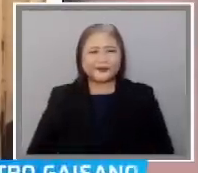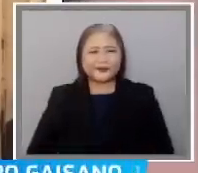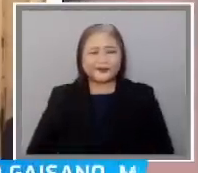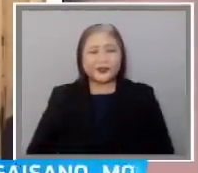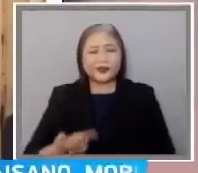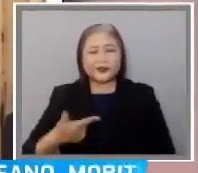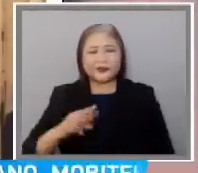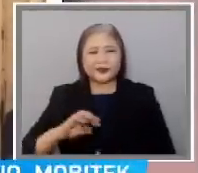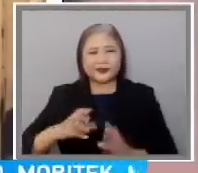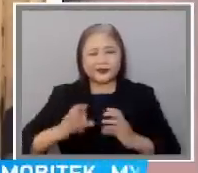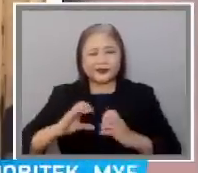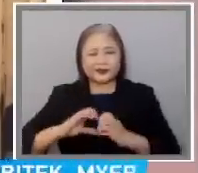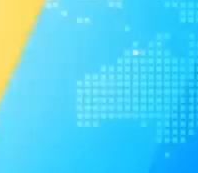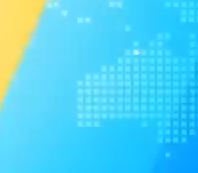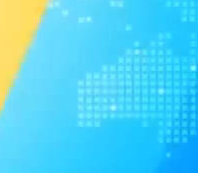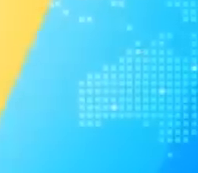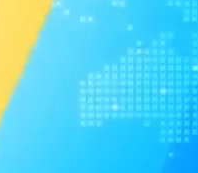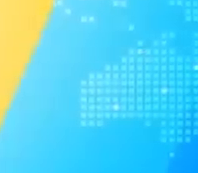GMA Integrated News.